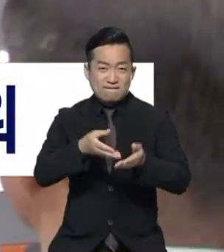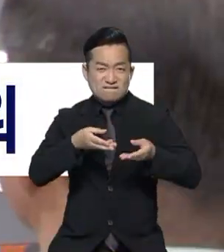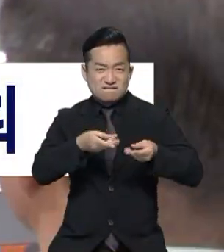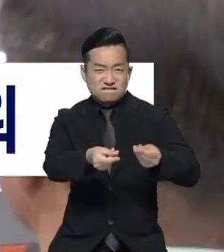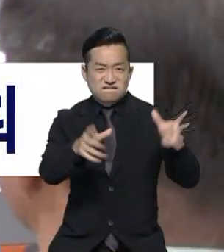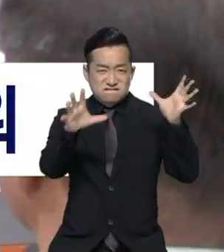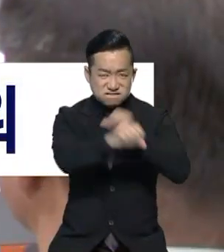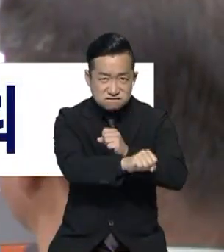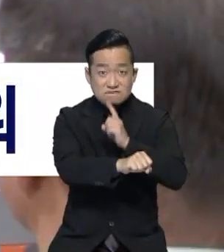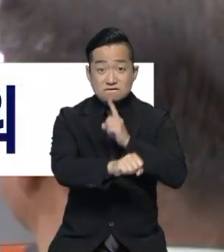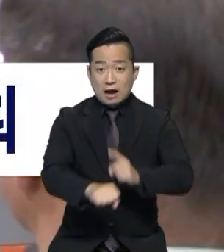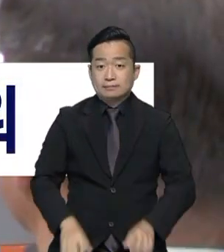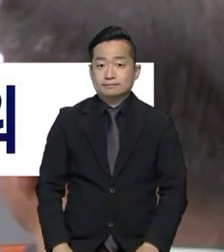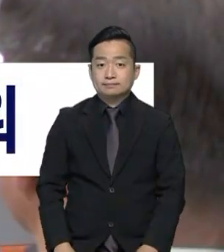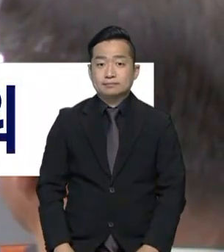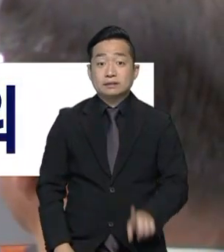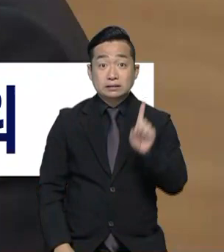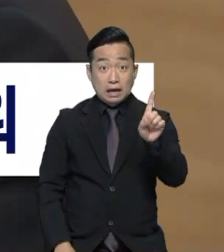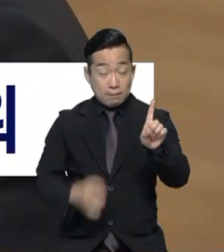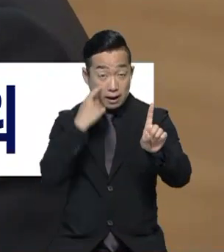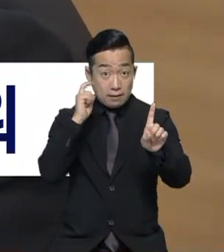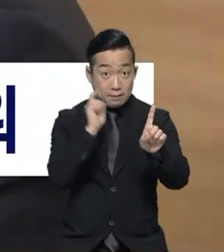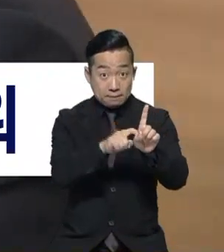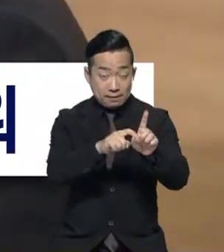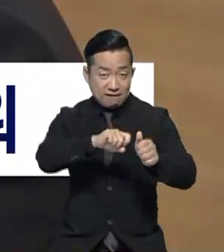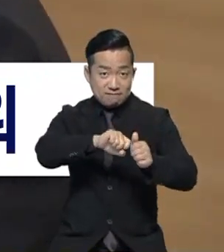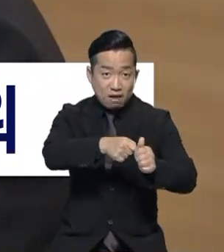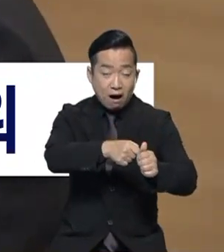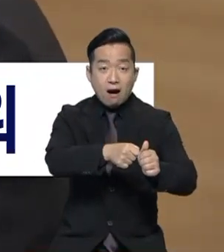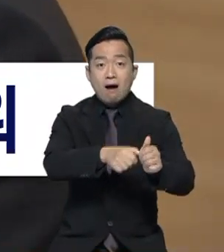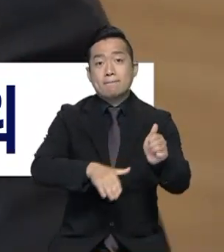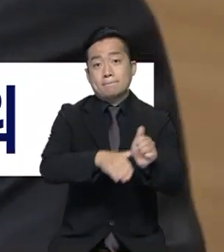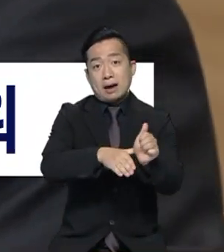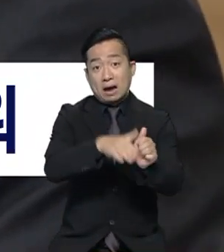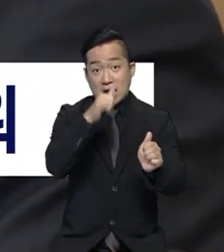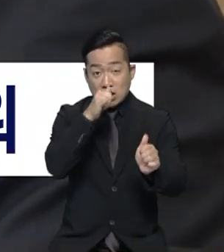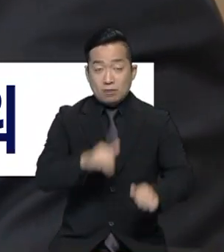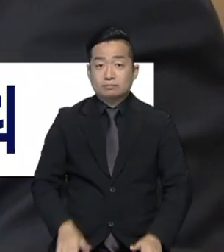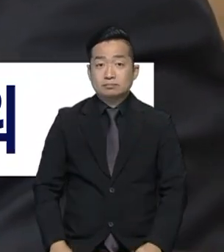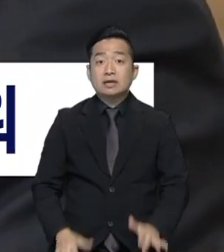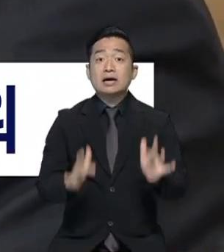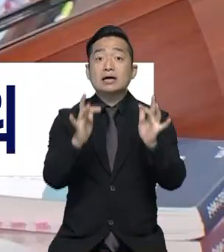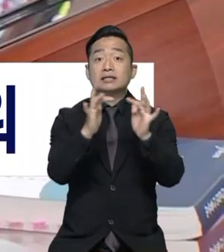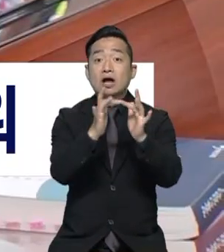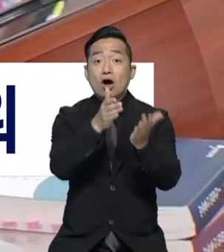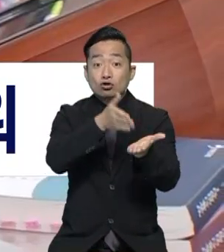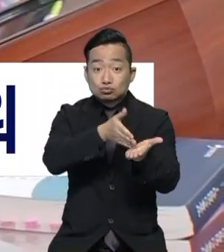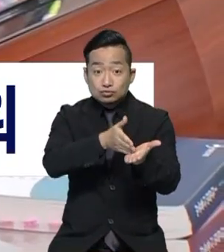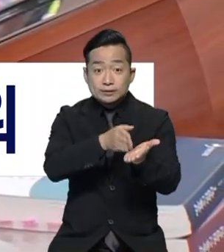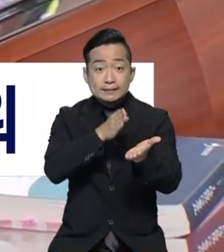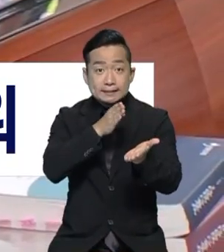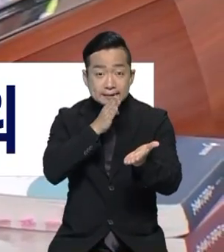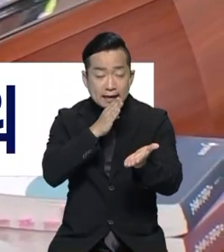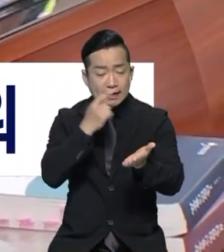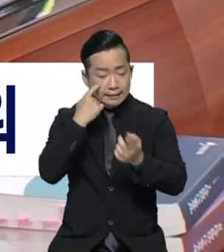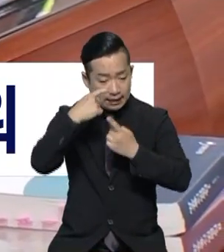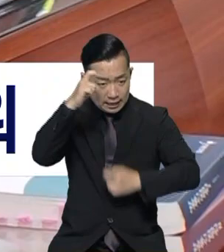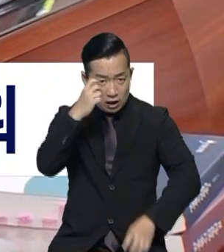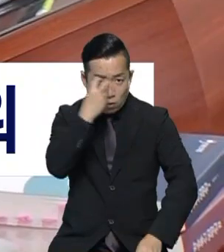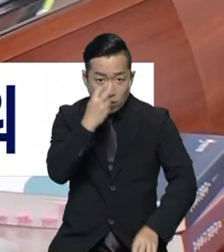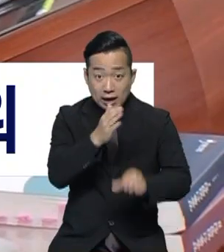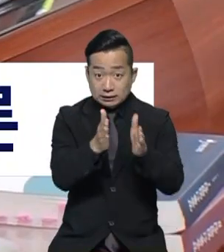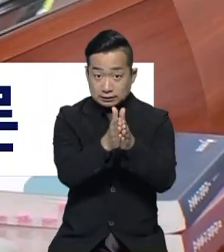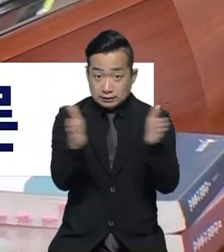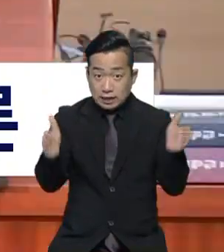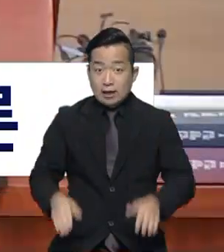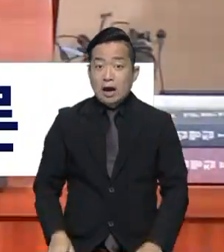내세웠습니다. 원스트라이크 아웃 제도 입법을 주장했고 포털뉴스 서비스에 대한 사실조사 등도 착수했습니다. 이